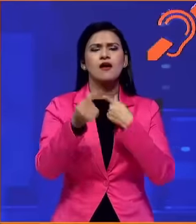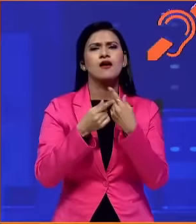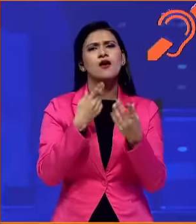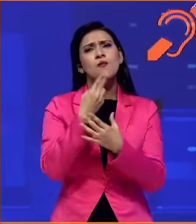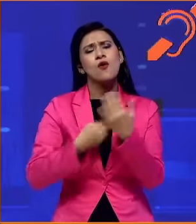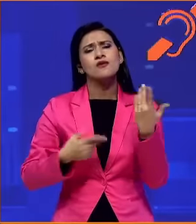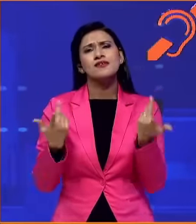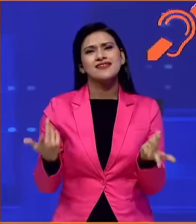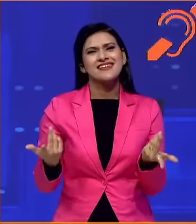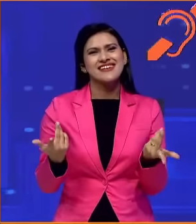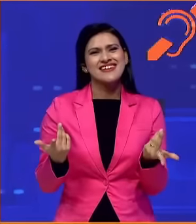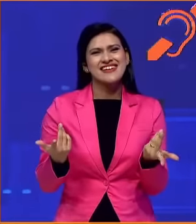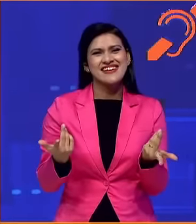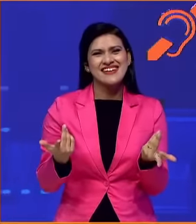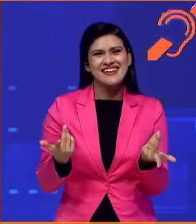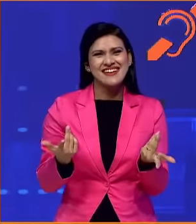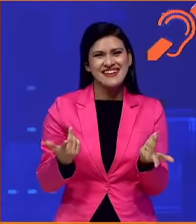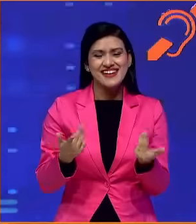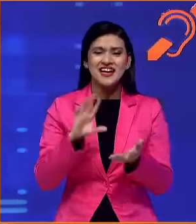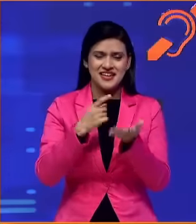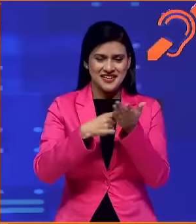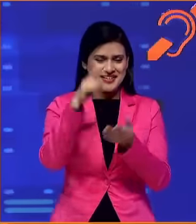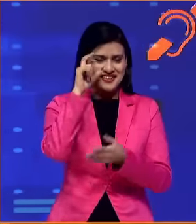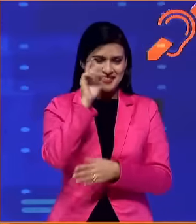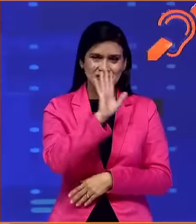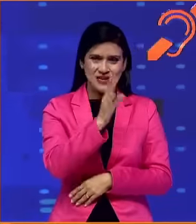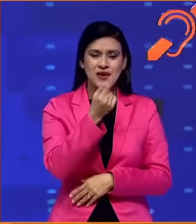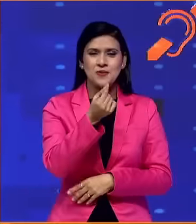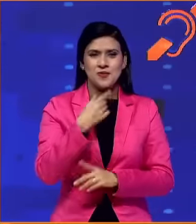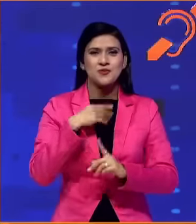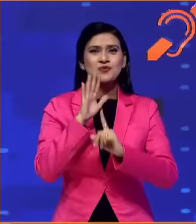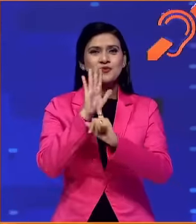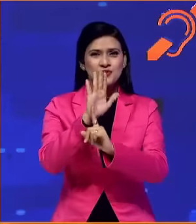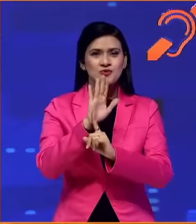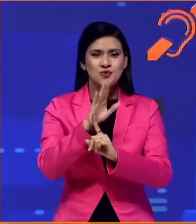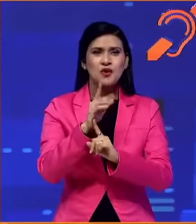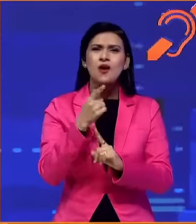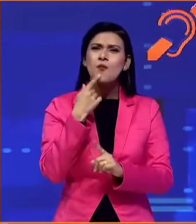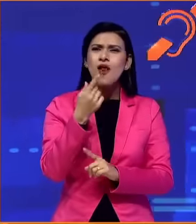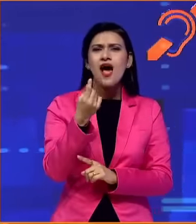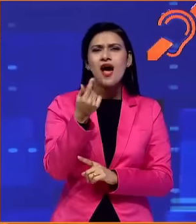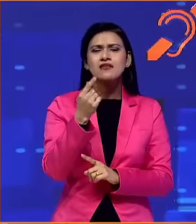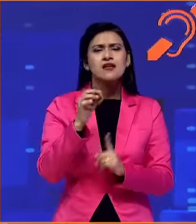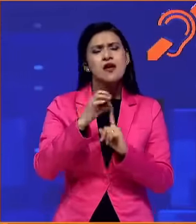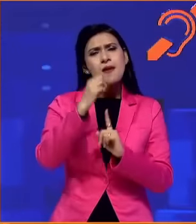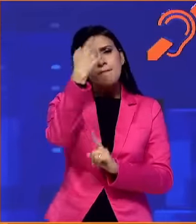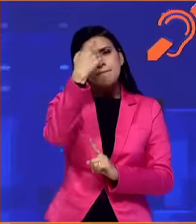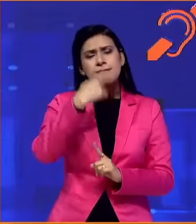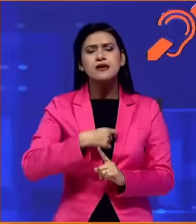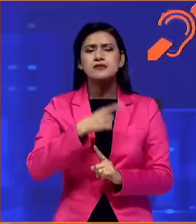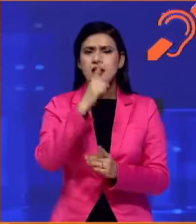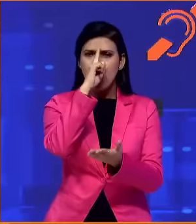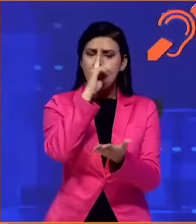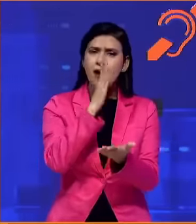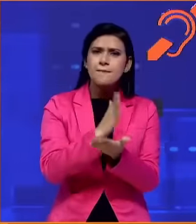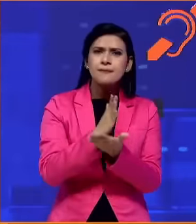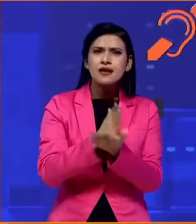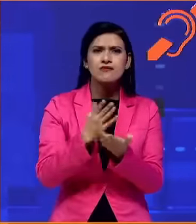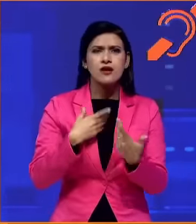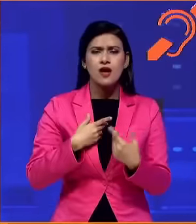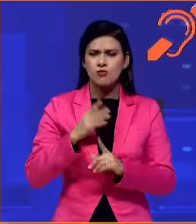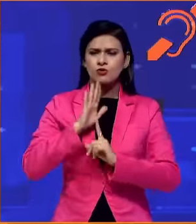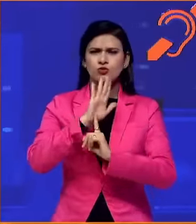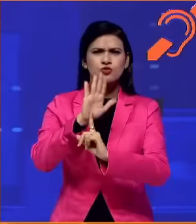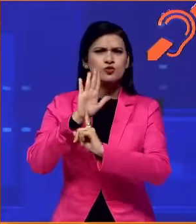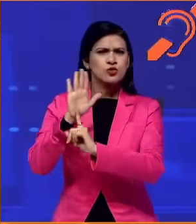ऐसीस्थितिपैदाकीहै। कोईक्याकरसकताहै?लेकिनहमइसेदेखतेहैं। देखिए,यहकहनाबहुतआसानहैकियह मेरीव्यक्तिगतआस्थाकामामलाहै।जबमैं जाताहूं,तो